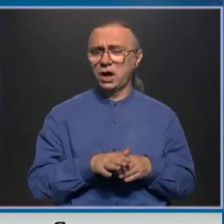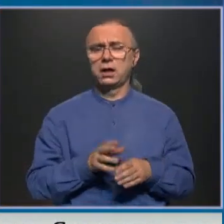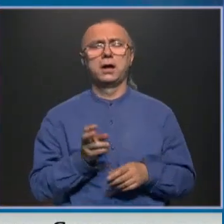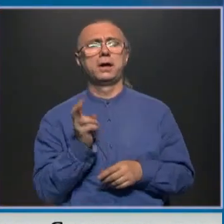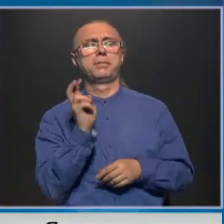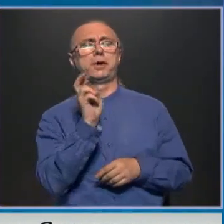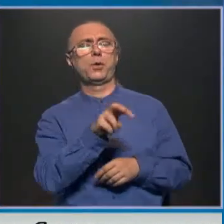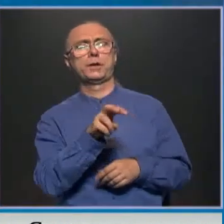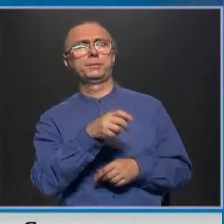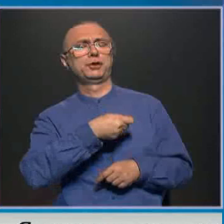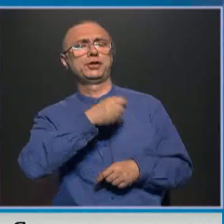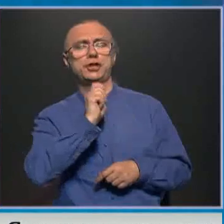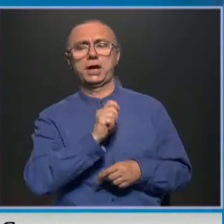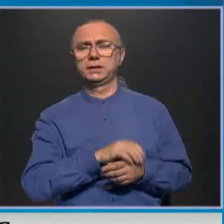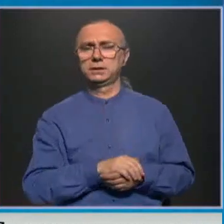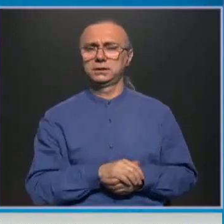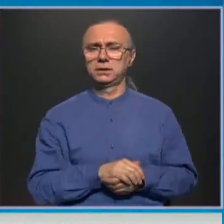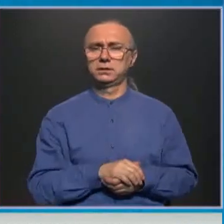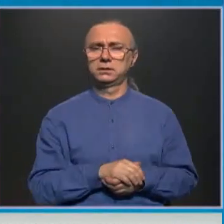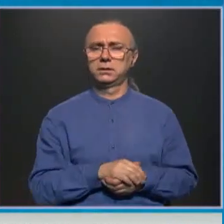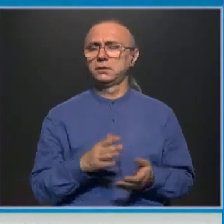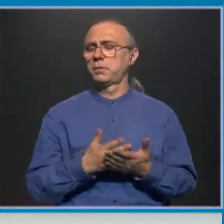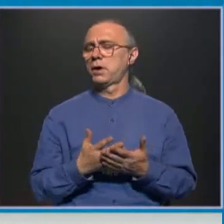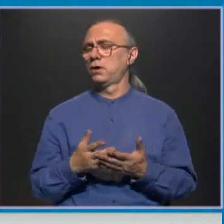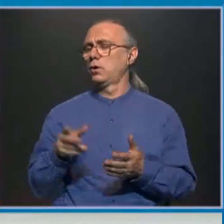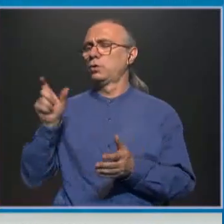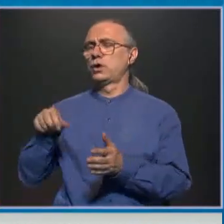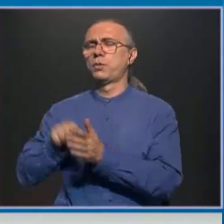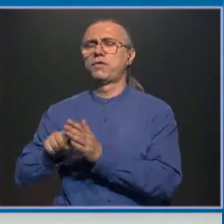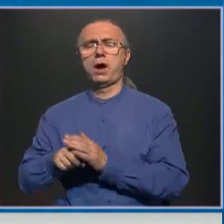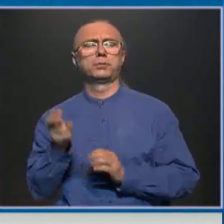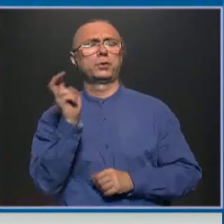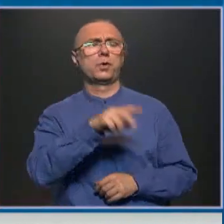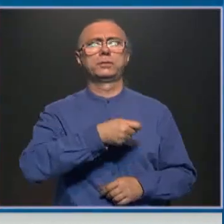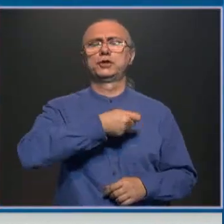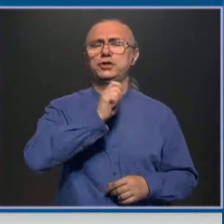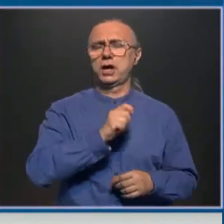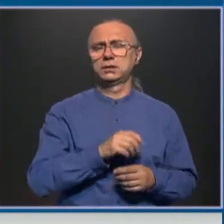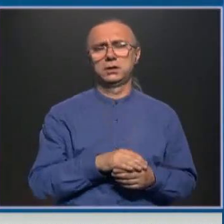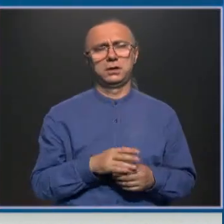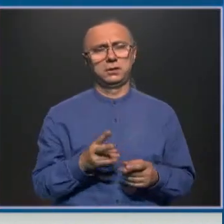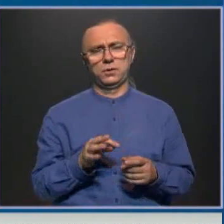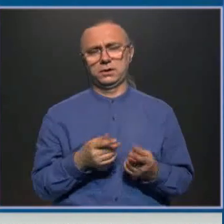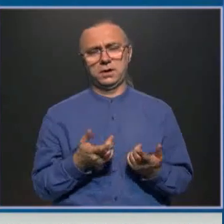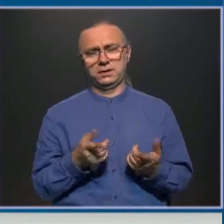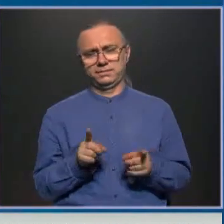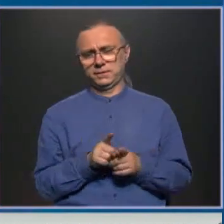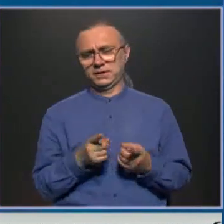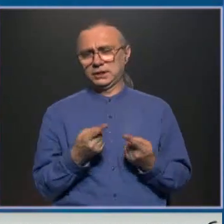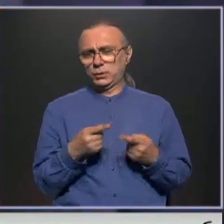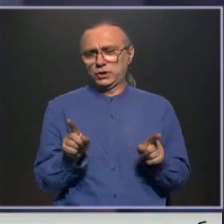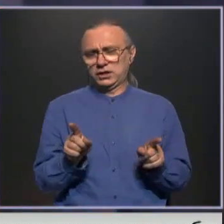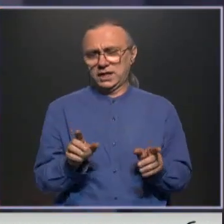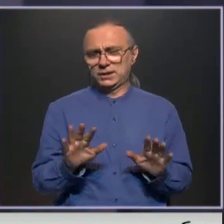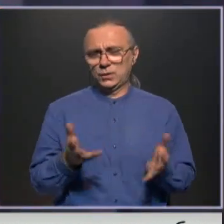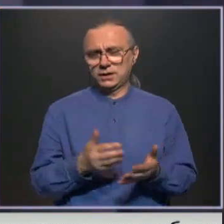там по ночам преследует у людей, топором рубят, да, а потом вот идет в храм на причастие. Но все-таки это исключительная ситуация, поэтому, скорее